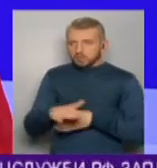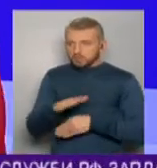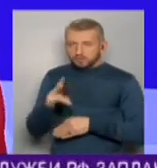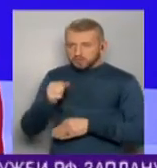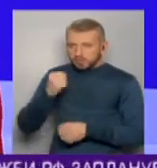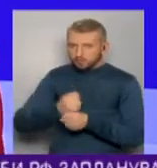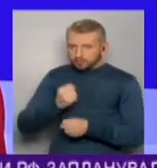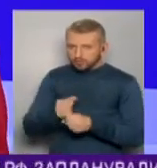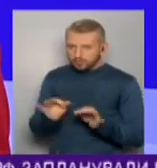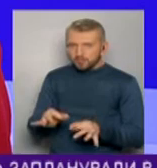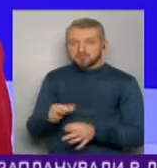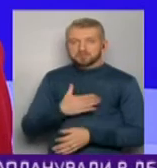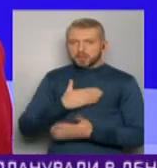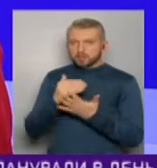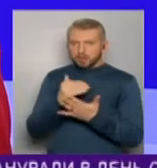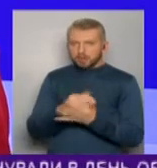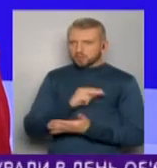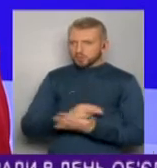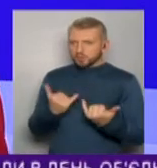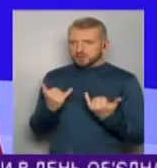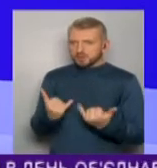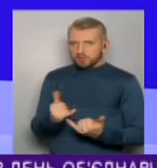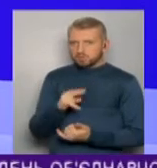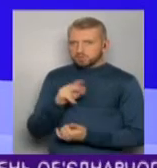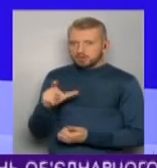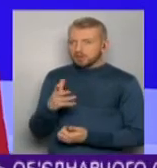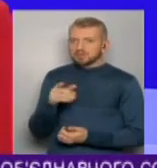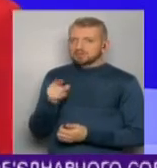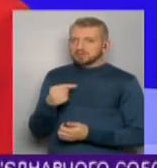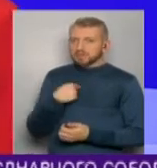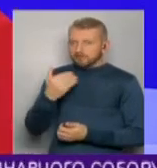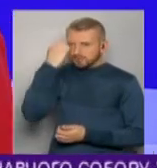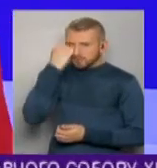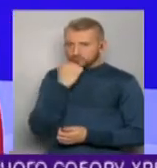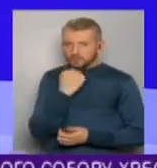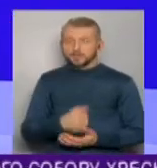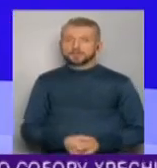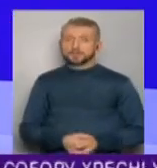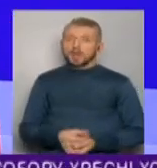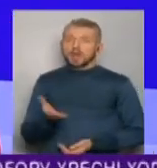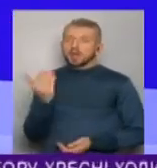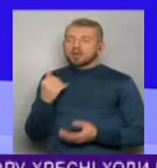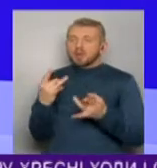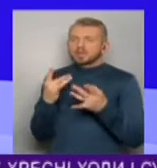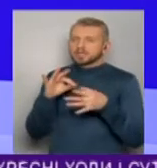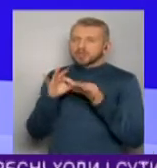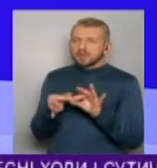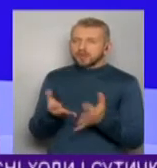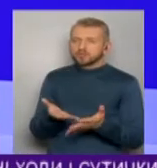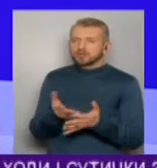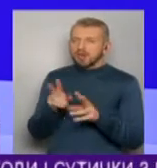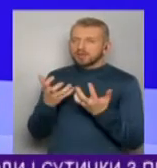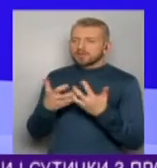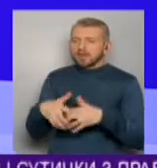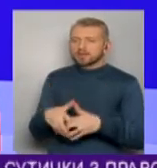ефіру. «Київ Лайв» в прямому ефірі працює, тож ви не запізнилися, вам за це дуже вдячна. Тоді розкажіть, будь ласка, детальніше, все ж таки, яка техніка